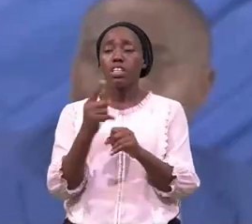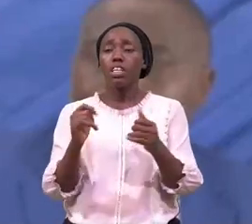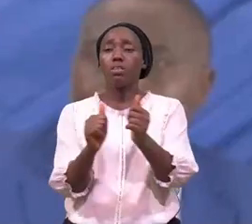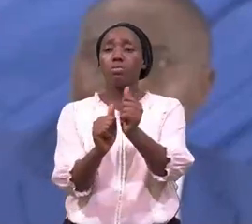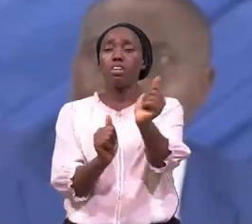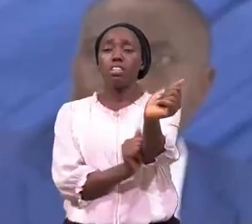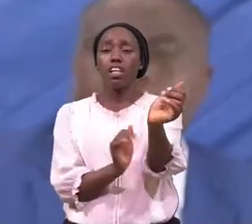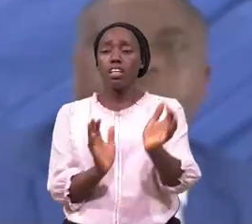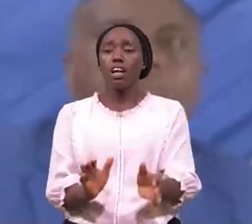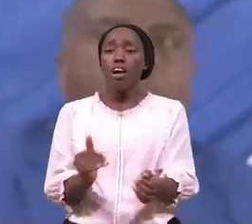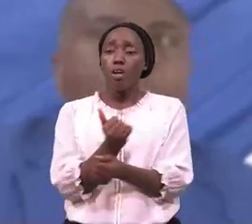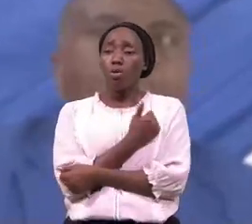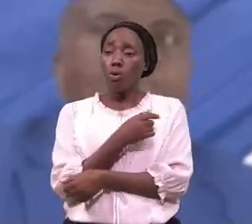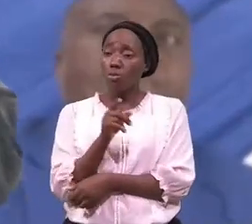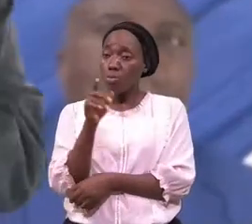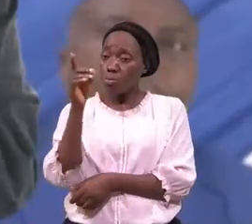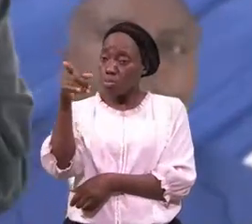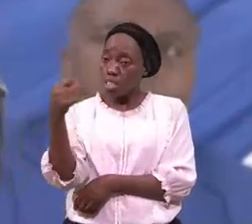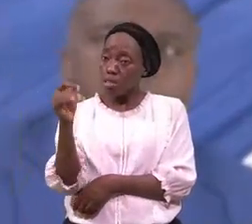Est-ce que c'est pour que les rétrogrades m'aiment?